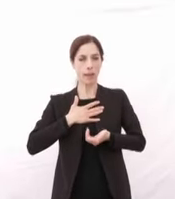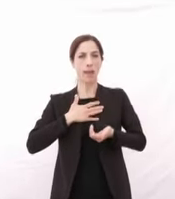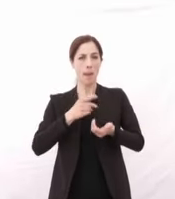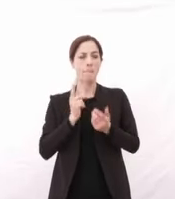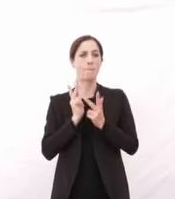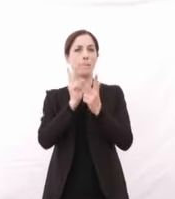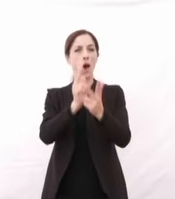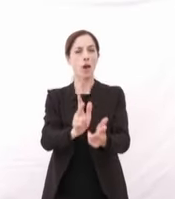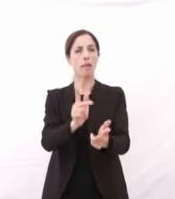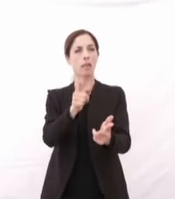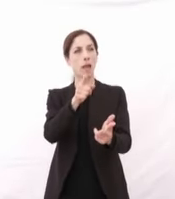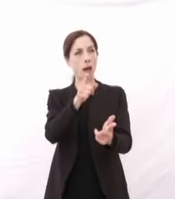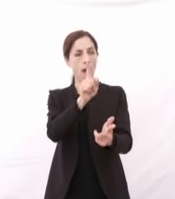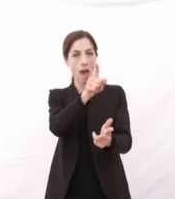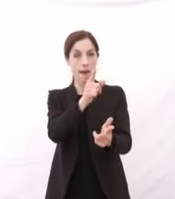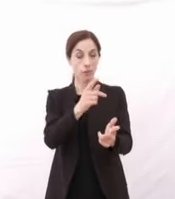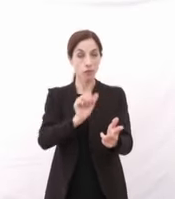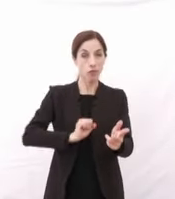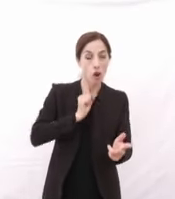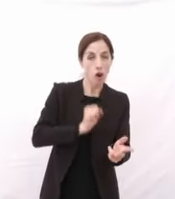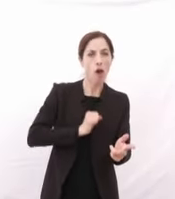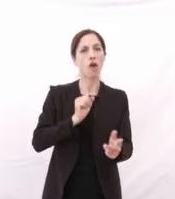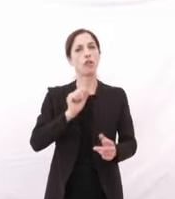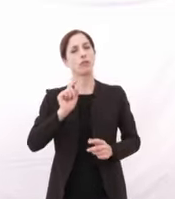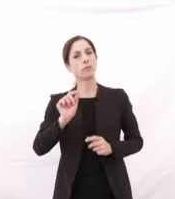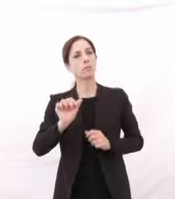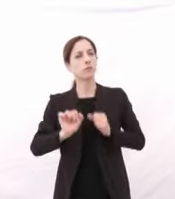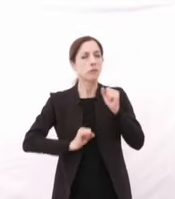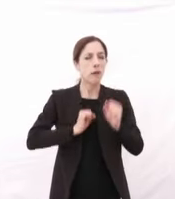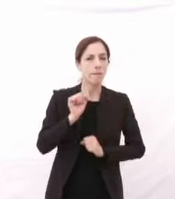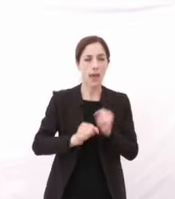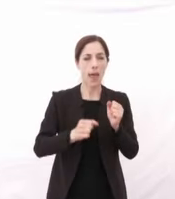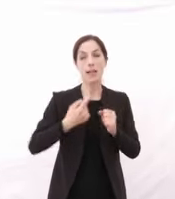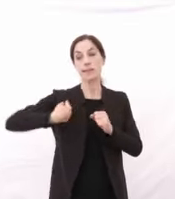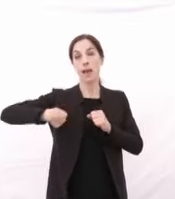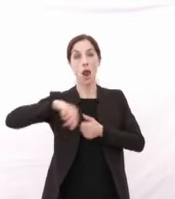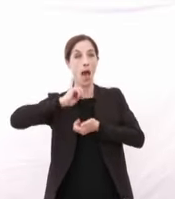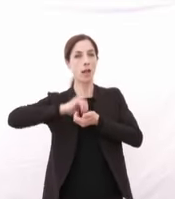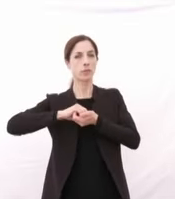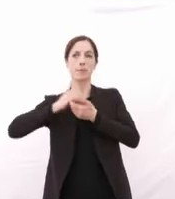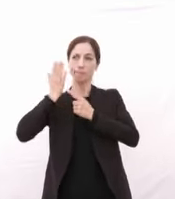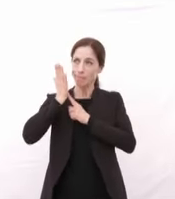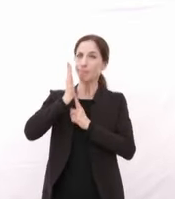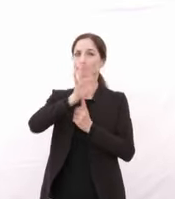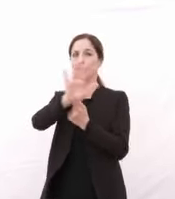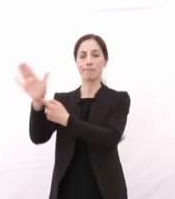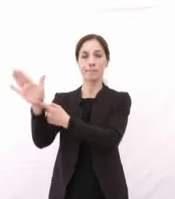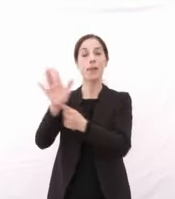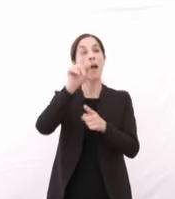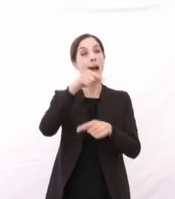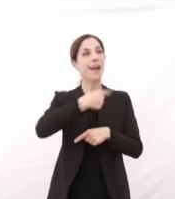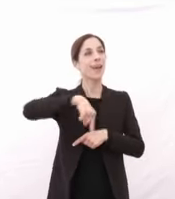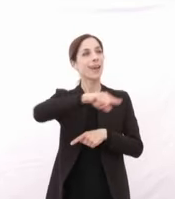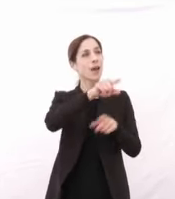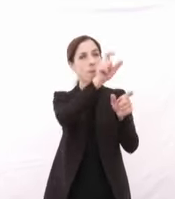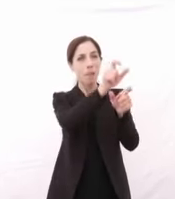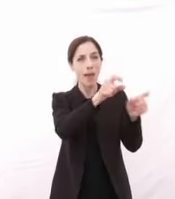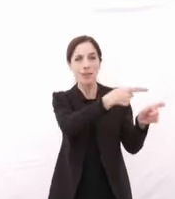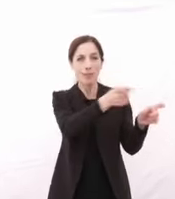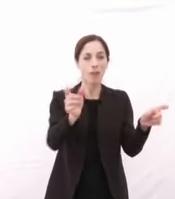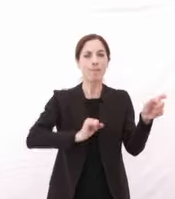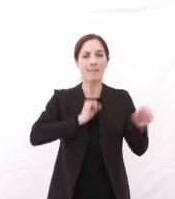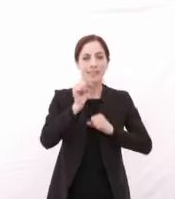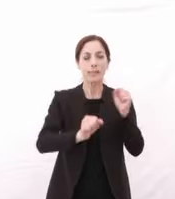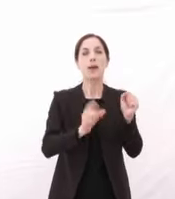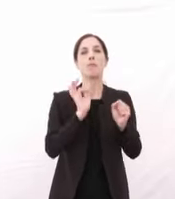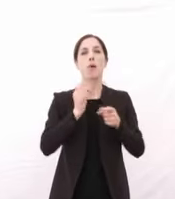ma anche la vostra testimonianza e soprattutto il vostro impegno e il desiderio di verità e giustizia che ci accomuna da